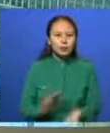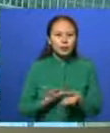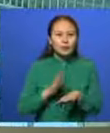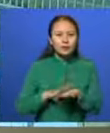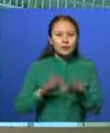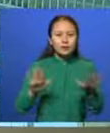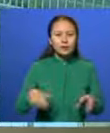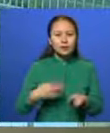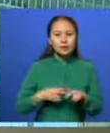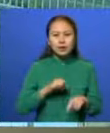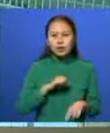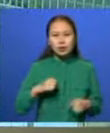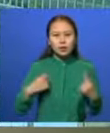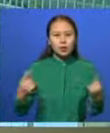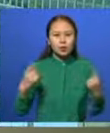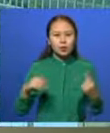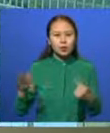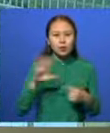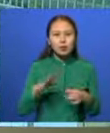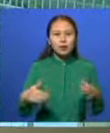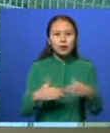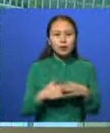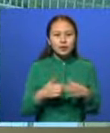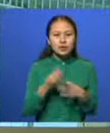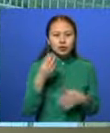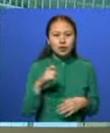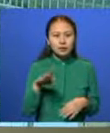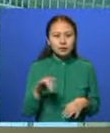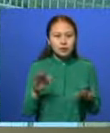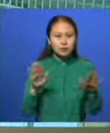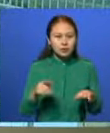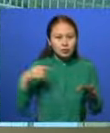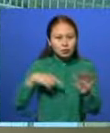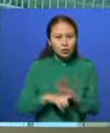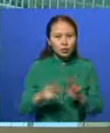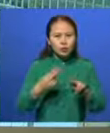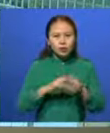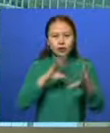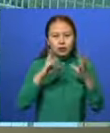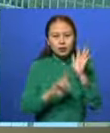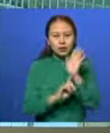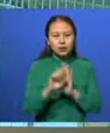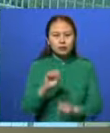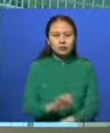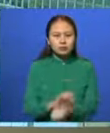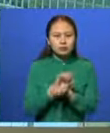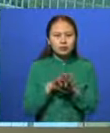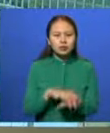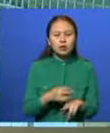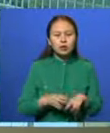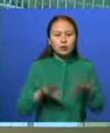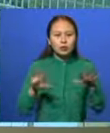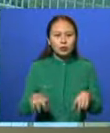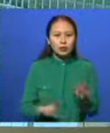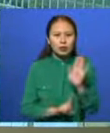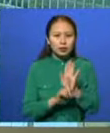Польшада Еуропаның ең ірі көмір компаниясына тиесілі шахталардың мыңдаған кеншісі наразылық шараларын өткізіп жатыр. Бұл ереуілдер осы айдың